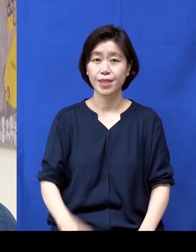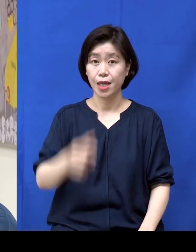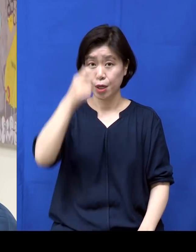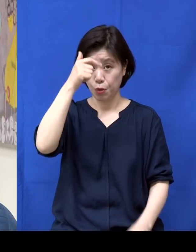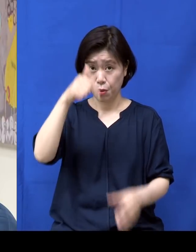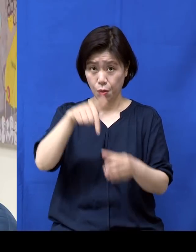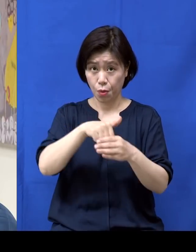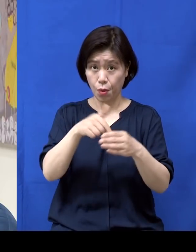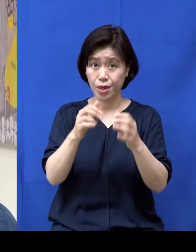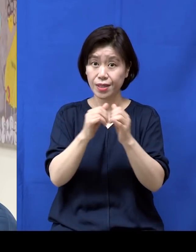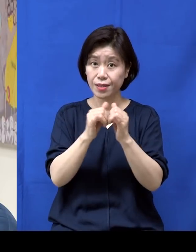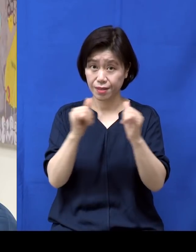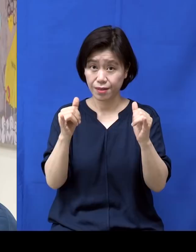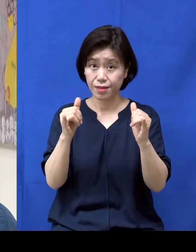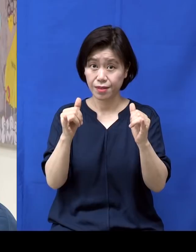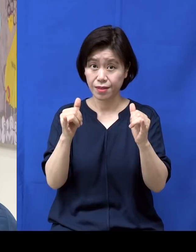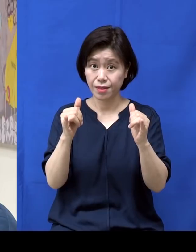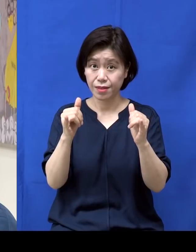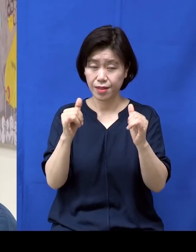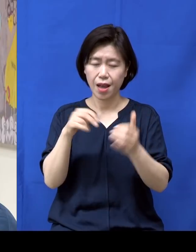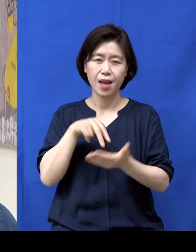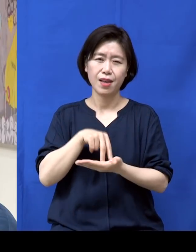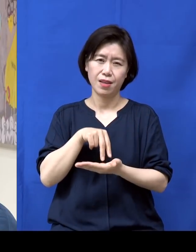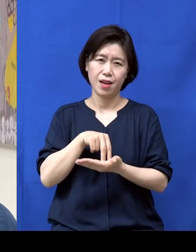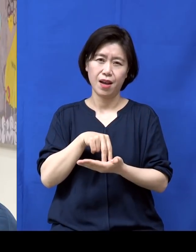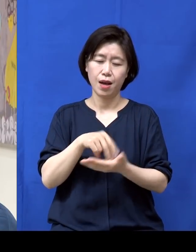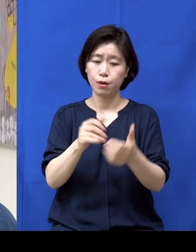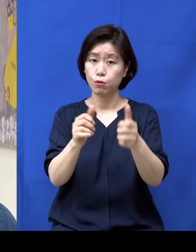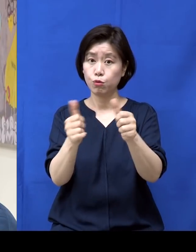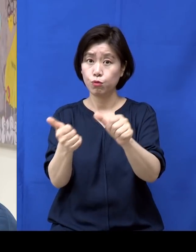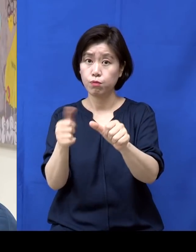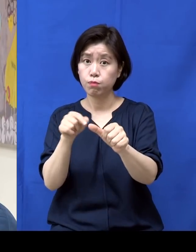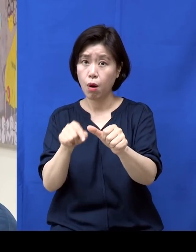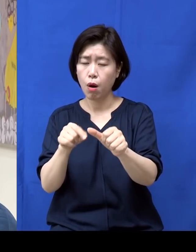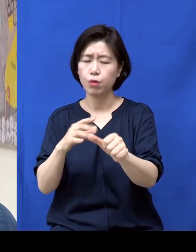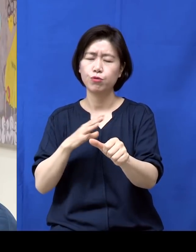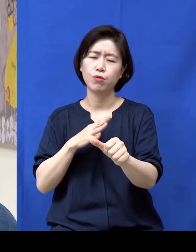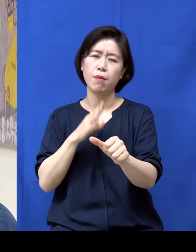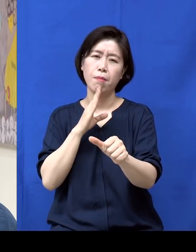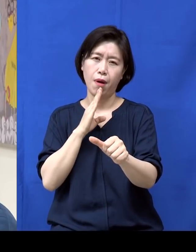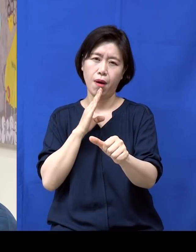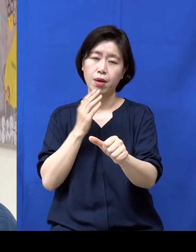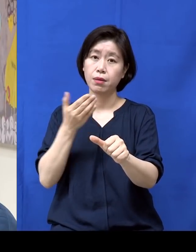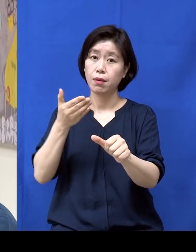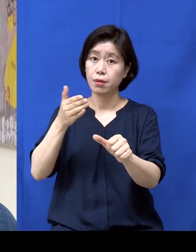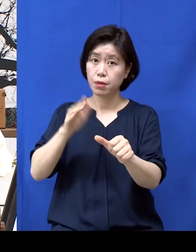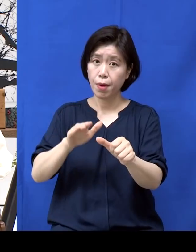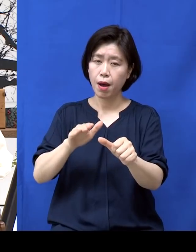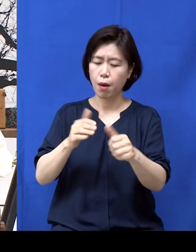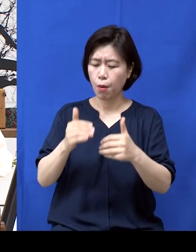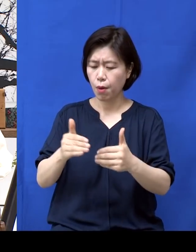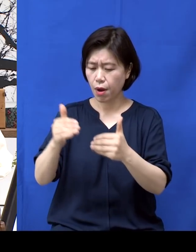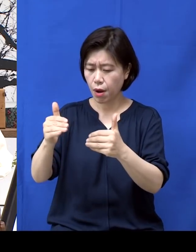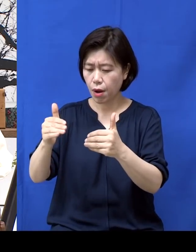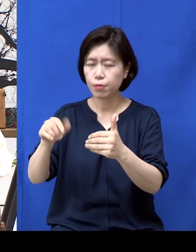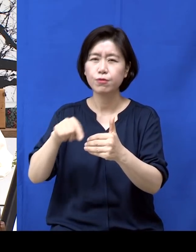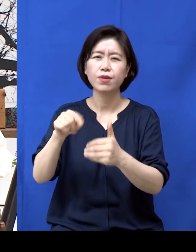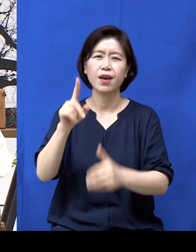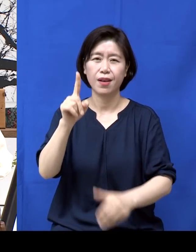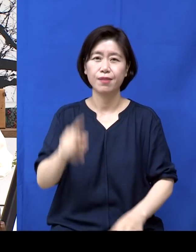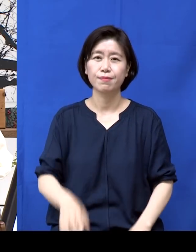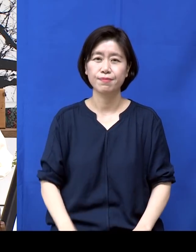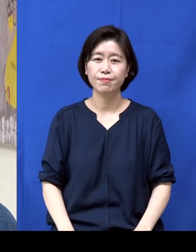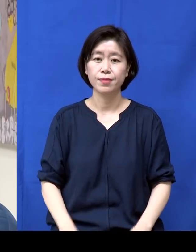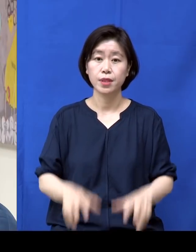기독교인으로서 네. 죽음은 예. 정말 두려움이기도 하지만 네. 동시에 과정이기도 하거든요. 네. 지금